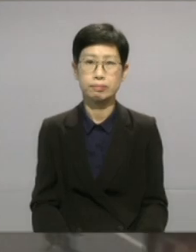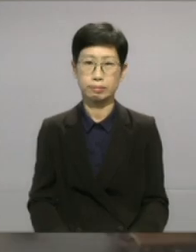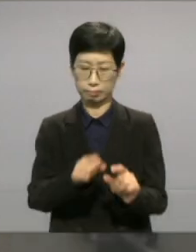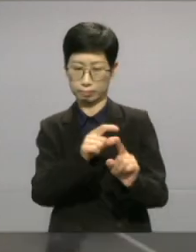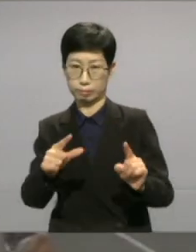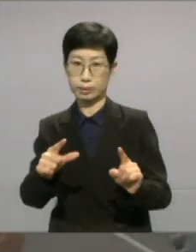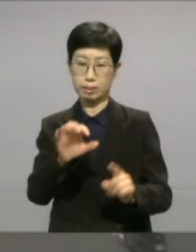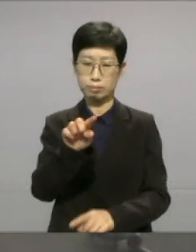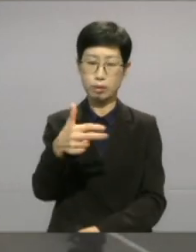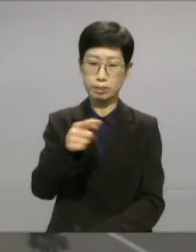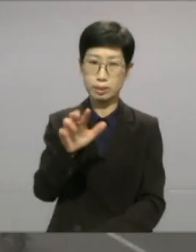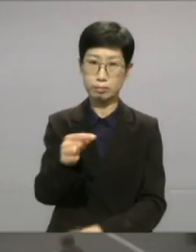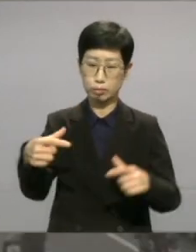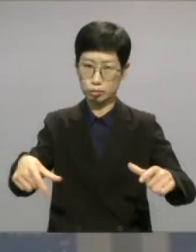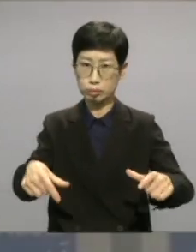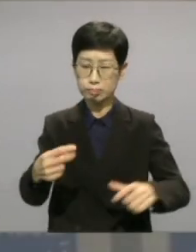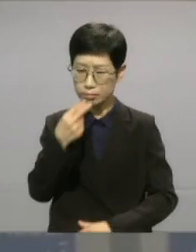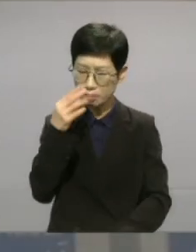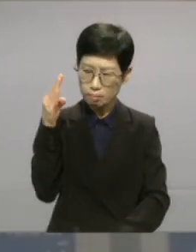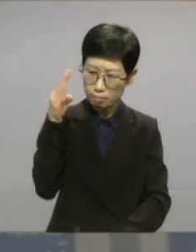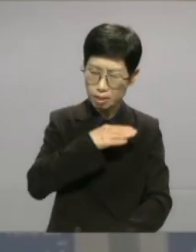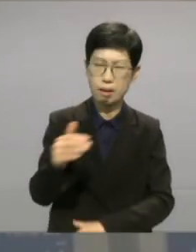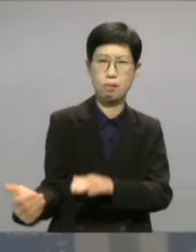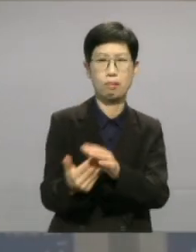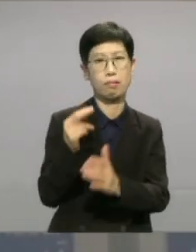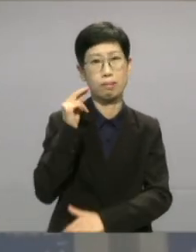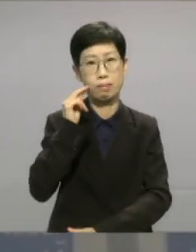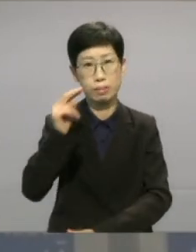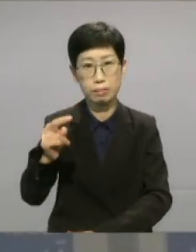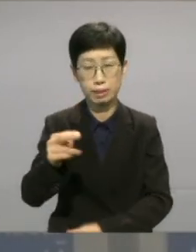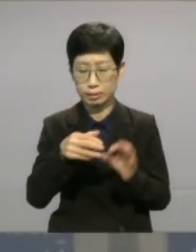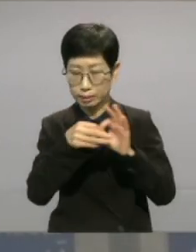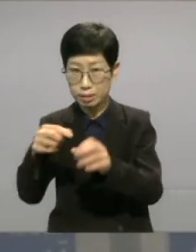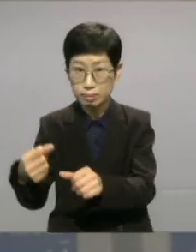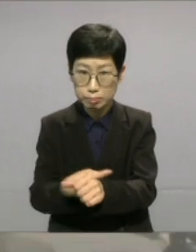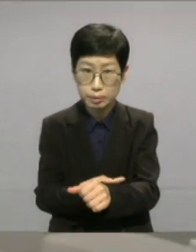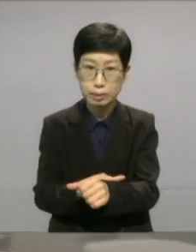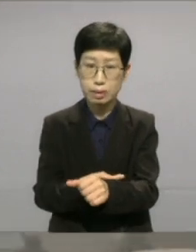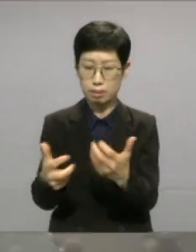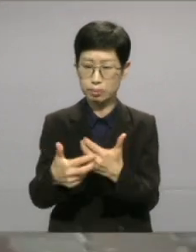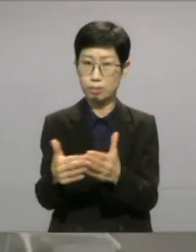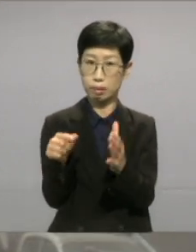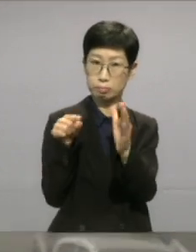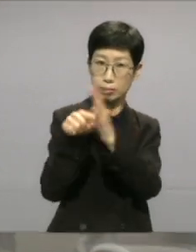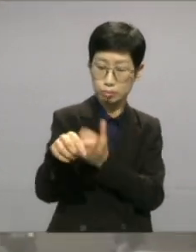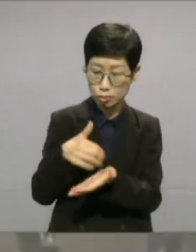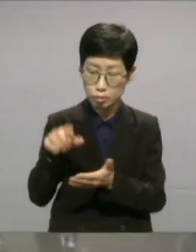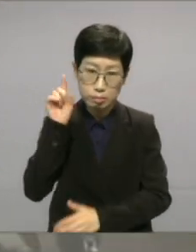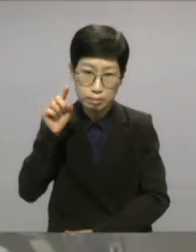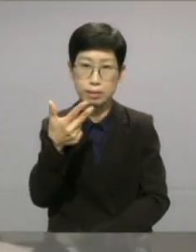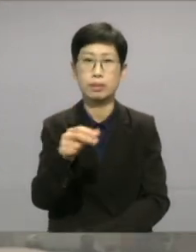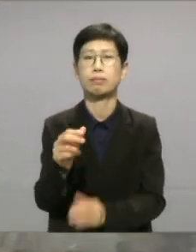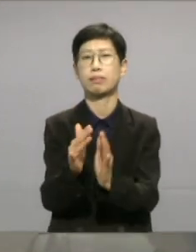파키스탄 동부 펀자 우주에서 최악의 공기 오염 상태가 지속되면서 매일 7만 명이 호흡기 질환으로 병원을 찾고